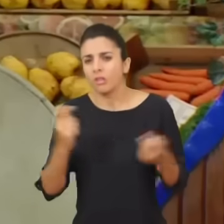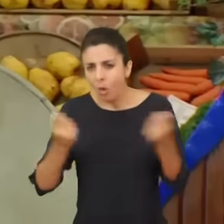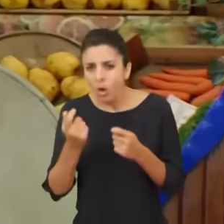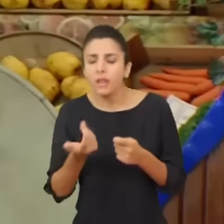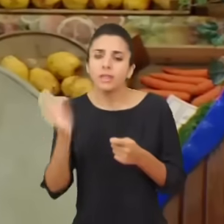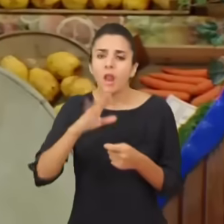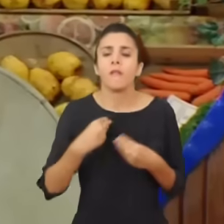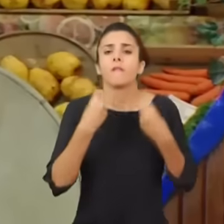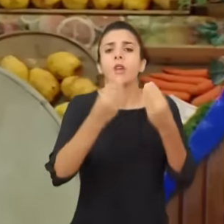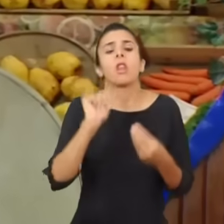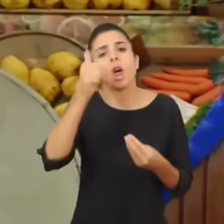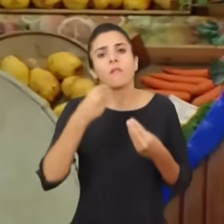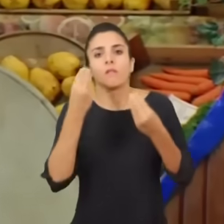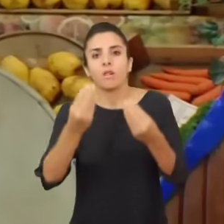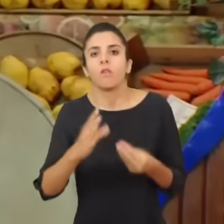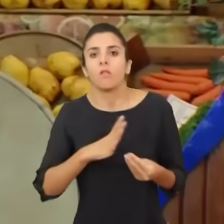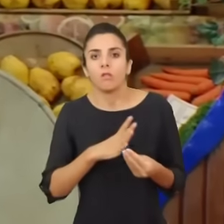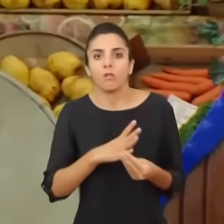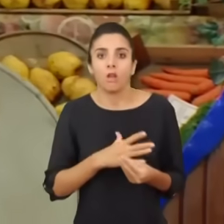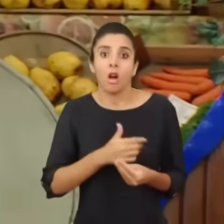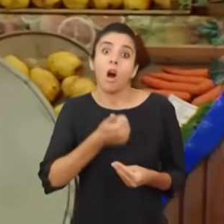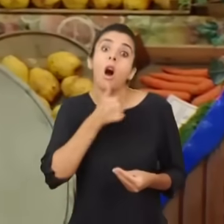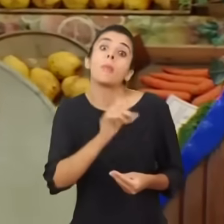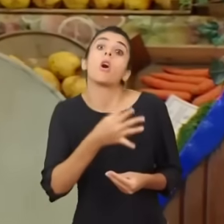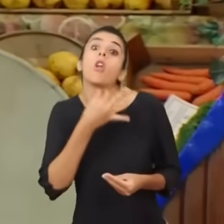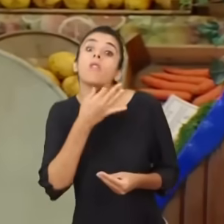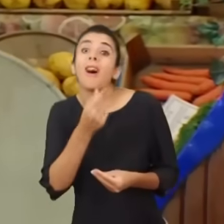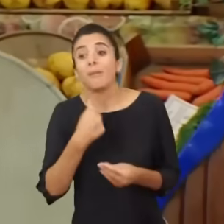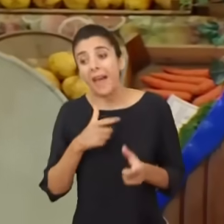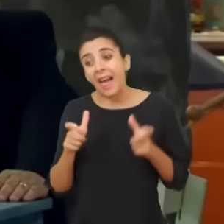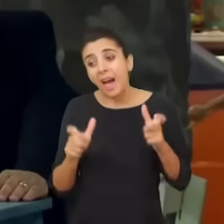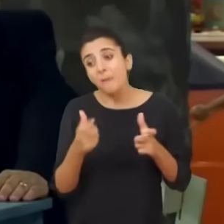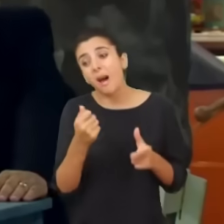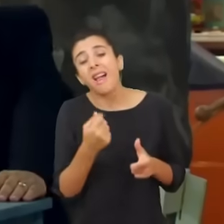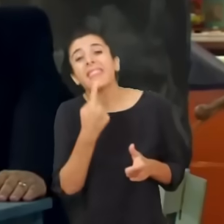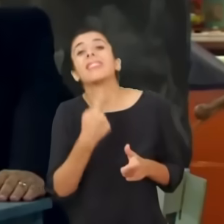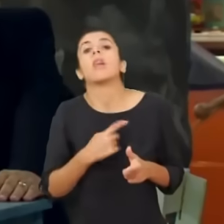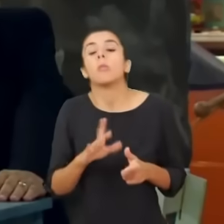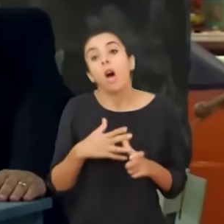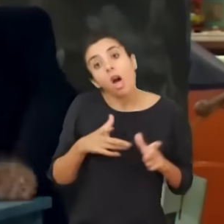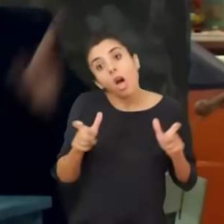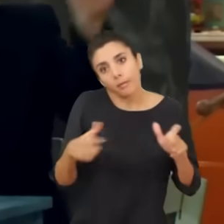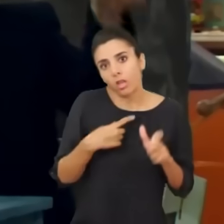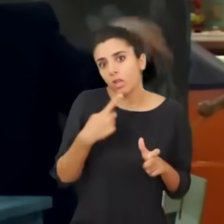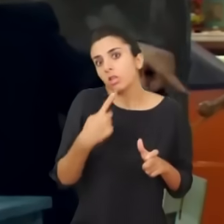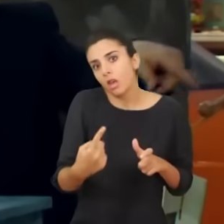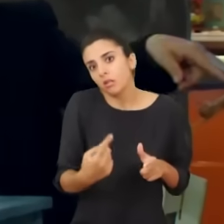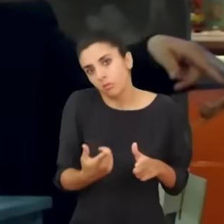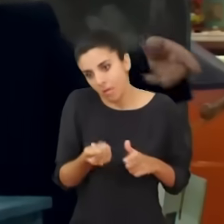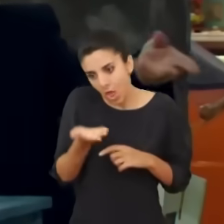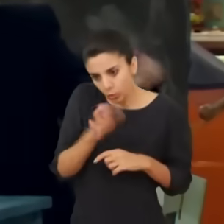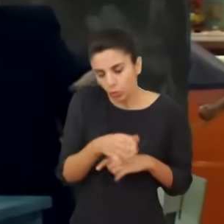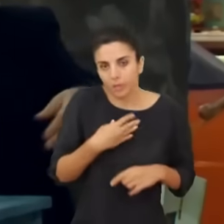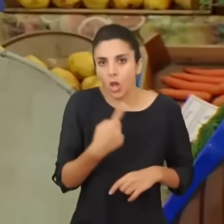ya. Emanet ver buraya. Fehmi abi, bana her şeyi de ama emanet de bu abi. Dedim ya. Senin bu cümlenden biraz